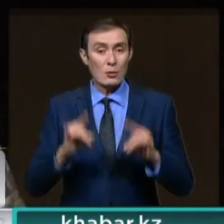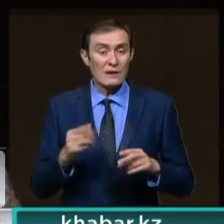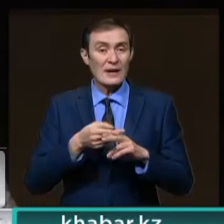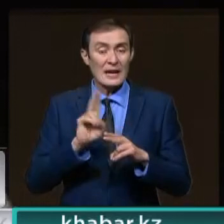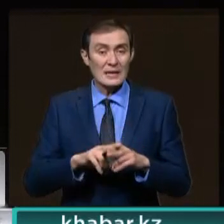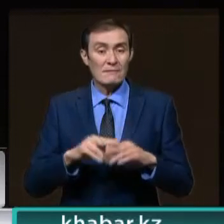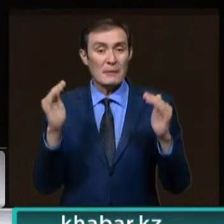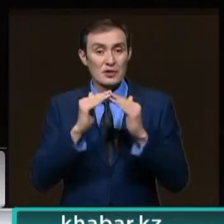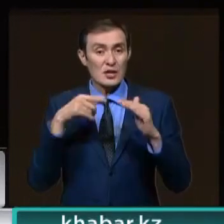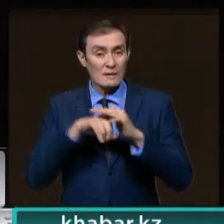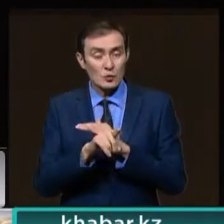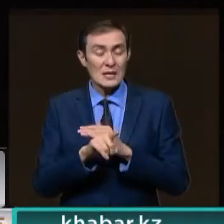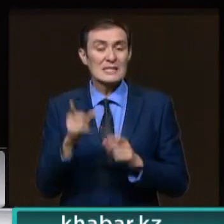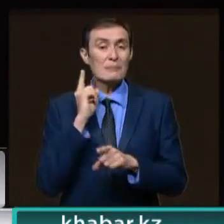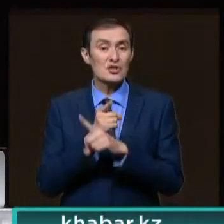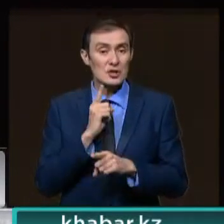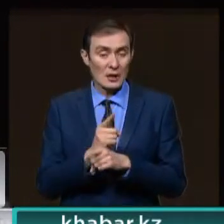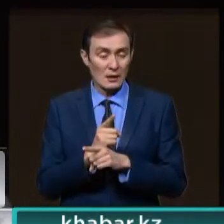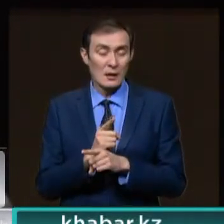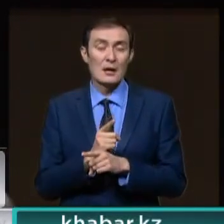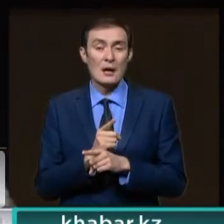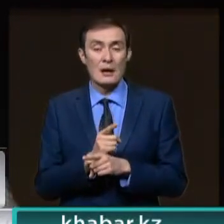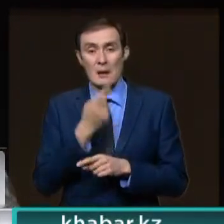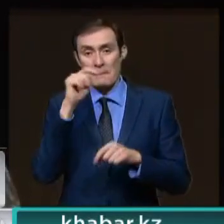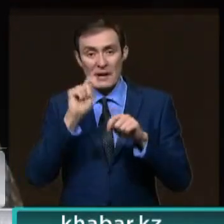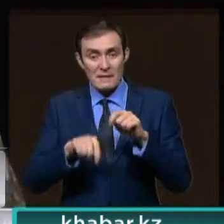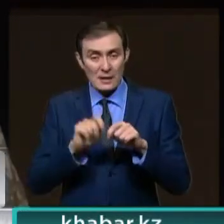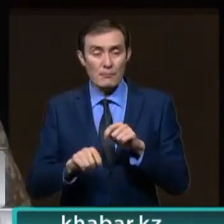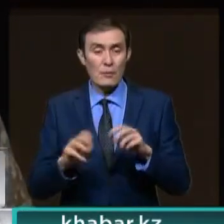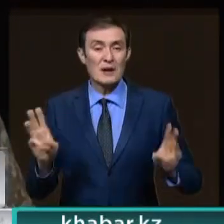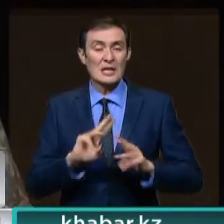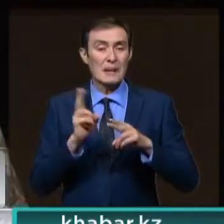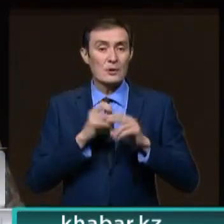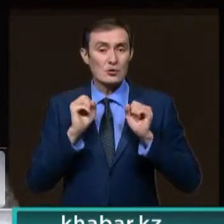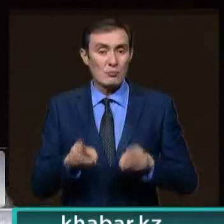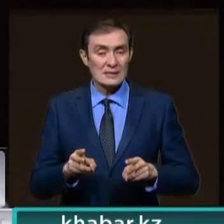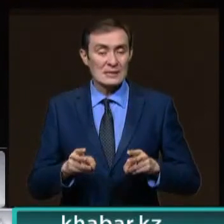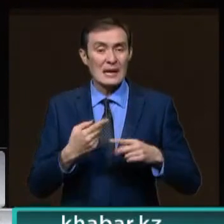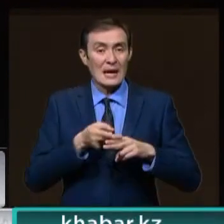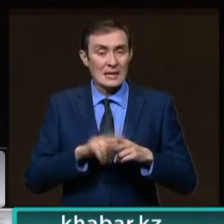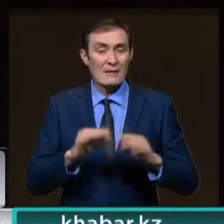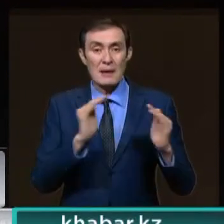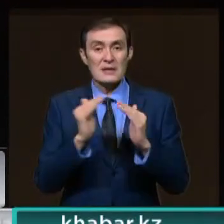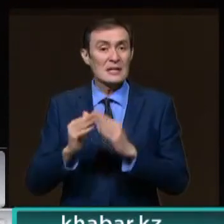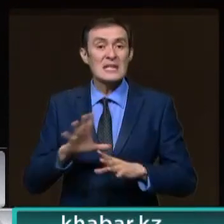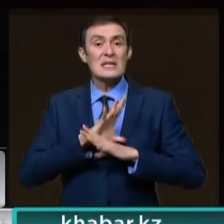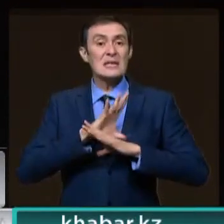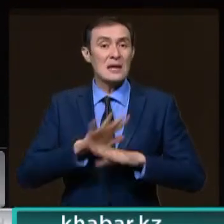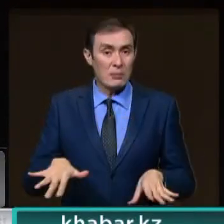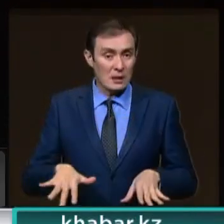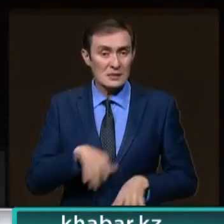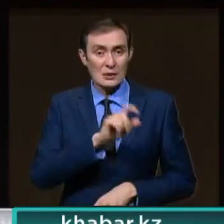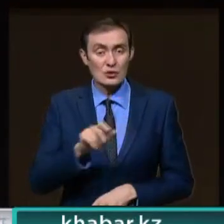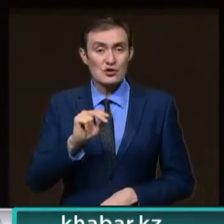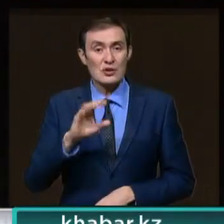данных объектах запрещена. Проверка по пожарной безопасности данных объектов не проводилась сотрудниками